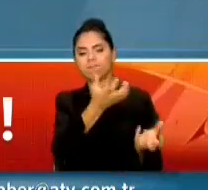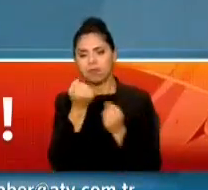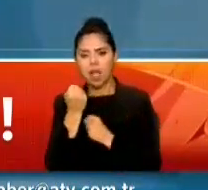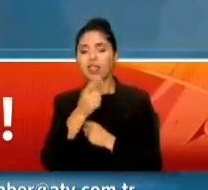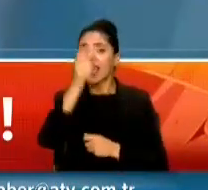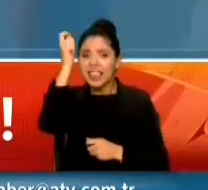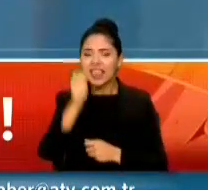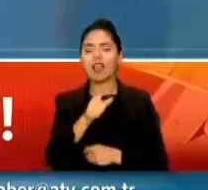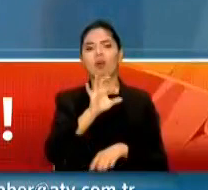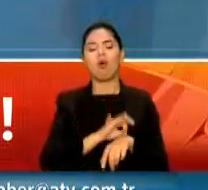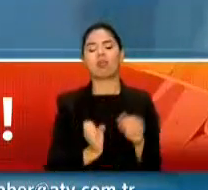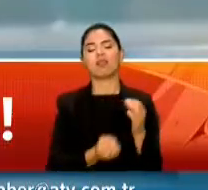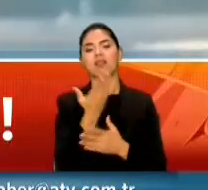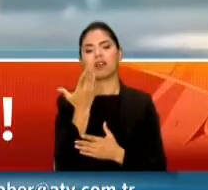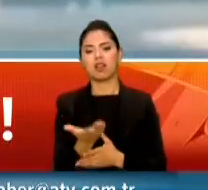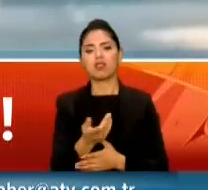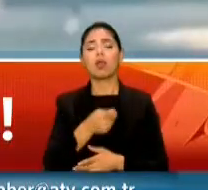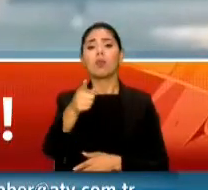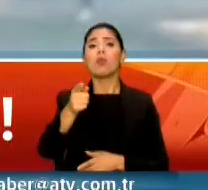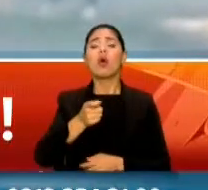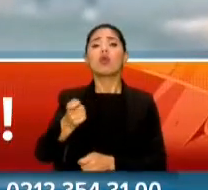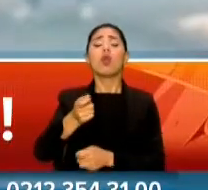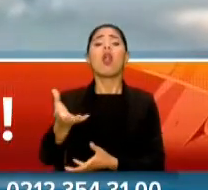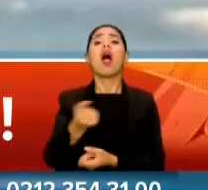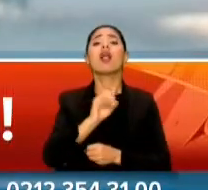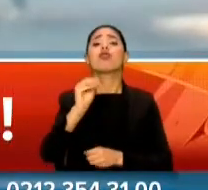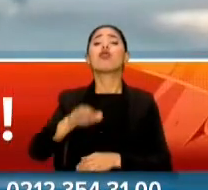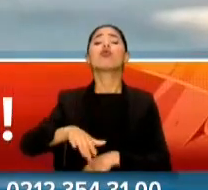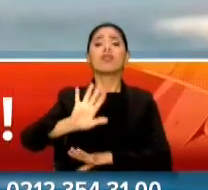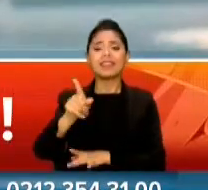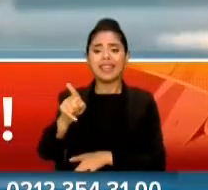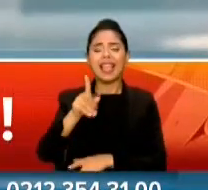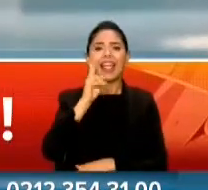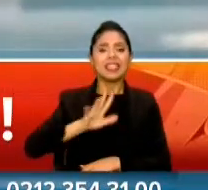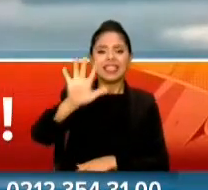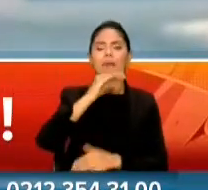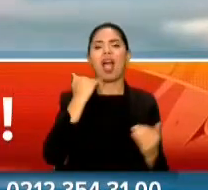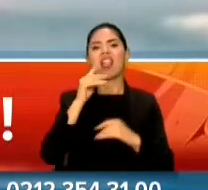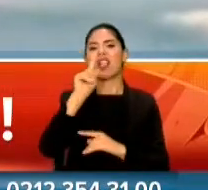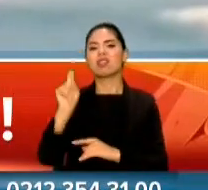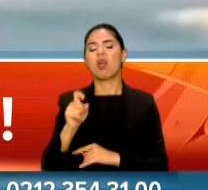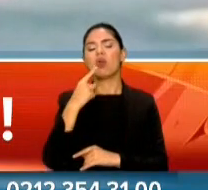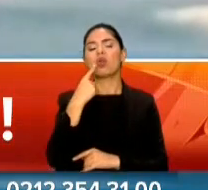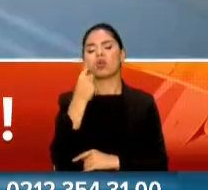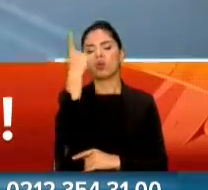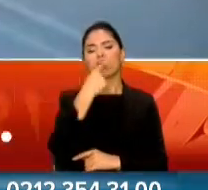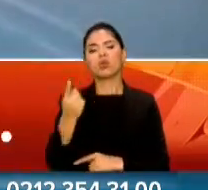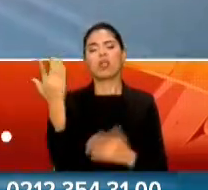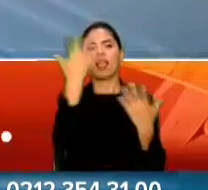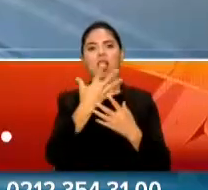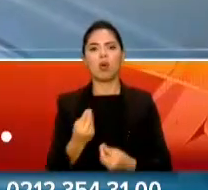İşte gerçek de o zaman ortaya çıktı. Kaçırılmadığını söyleyen çocuk halı yıkamacıların yalnızca adres sorduklarını ifade etti.